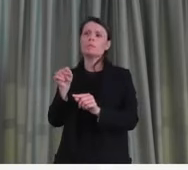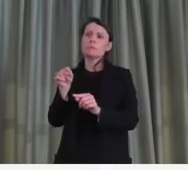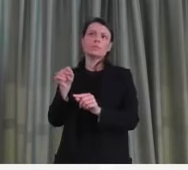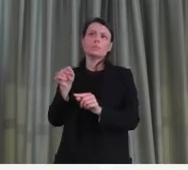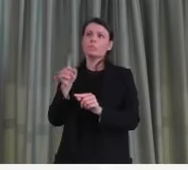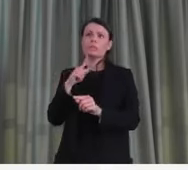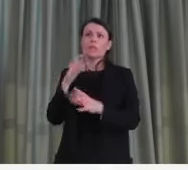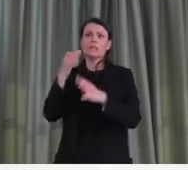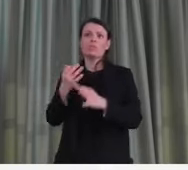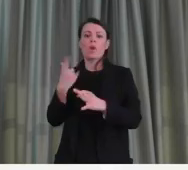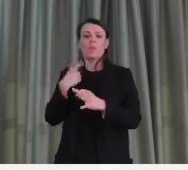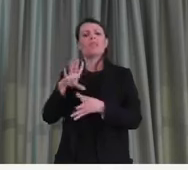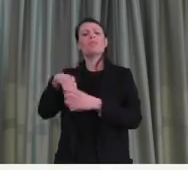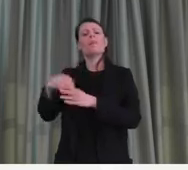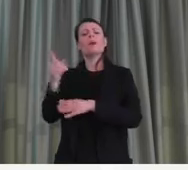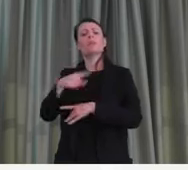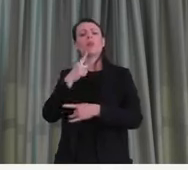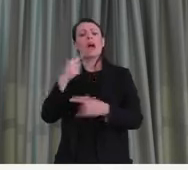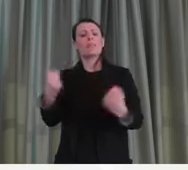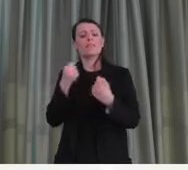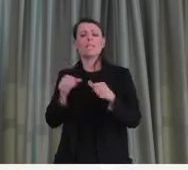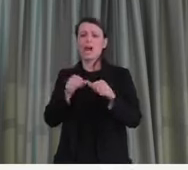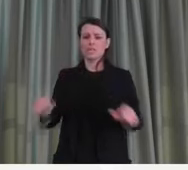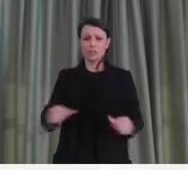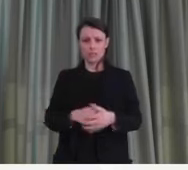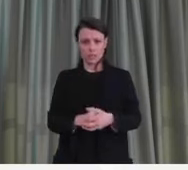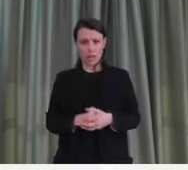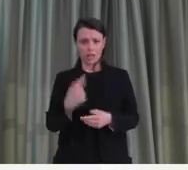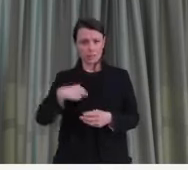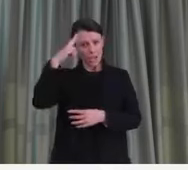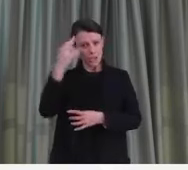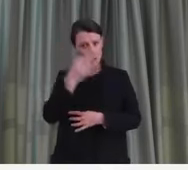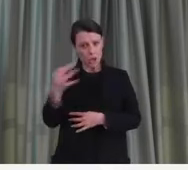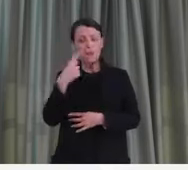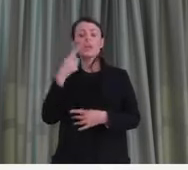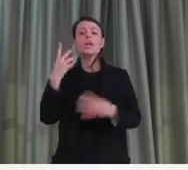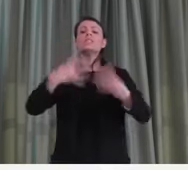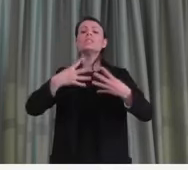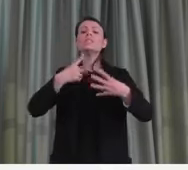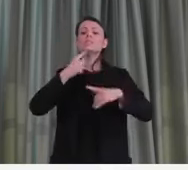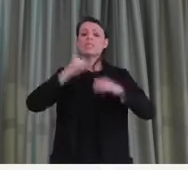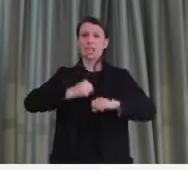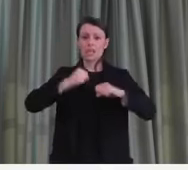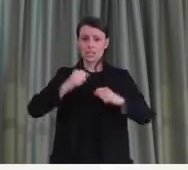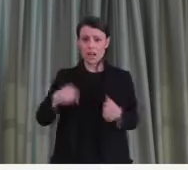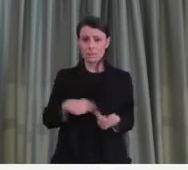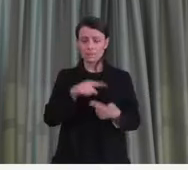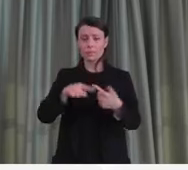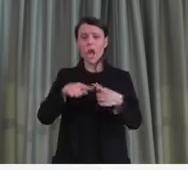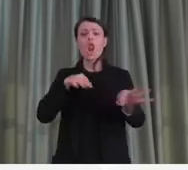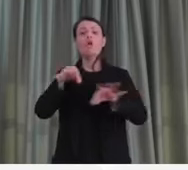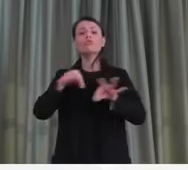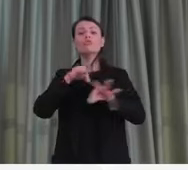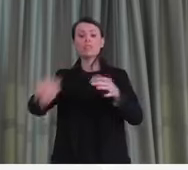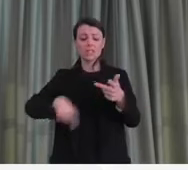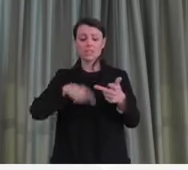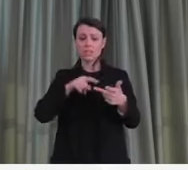essenziali ricordiamo tutto il sistema della sanità ricordiamo il sistema della logistica